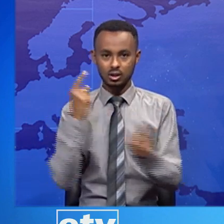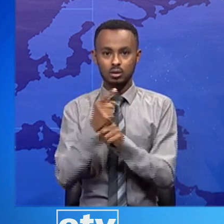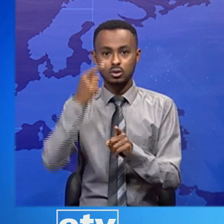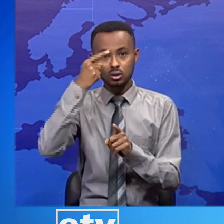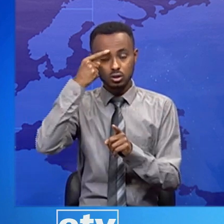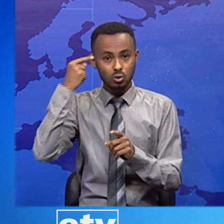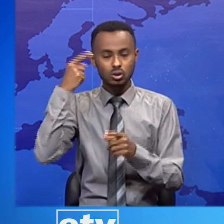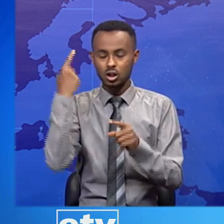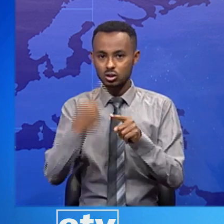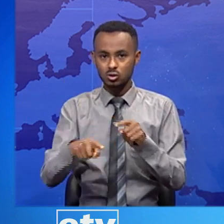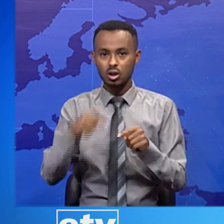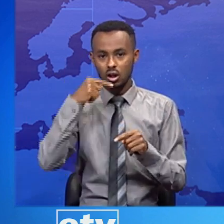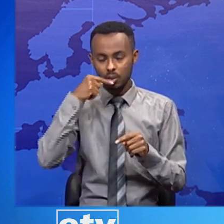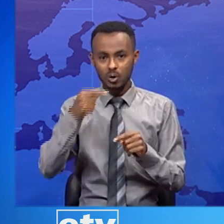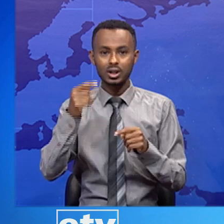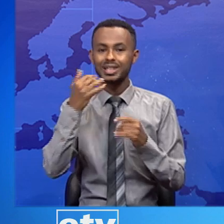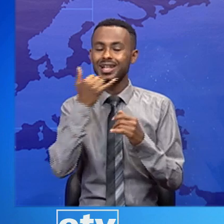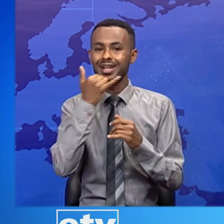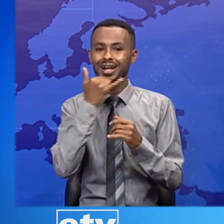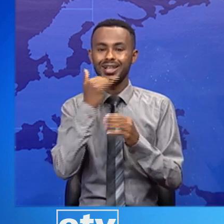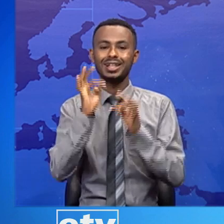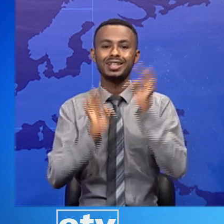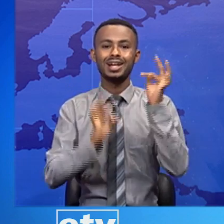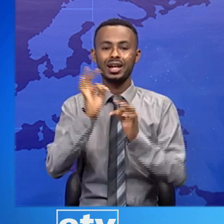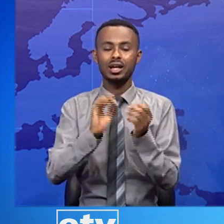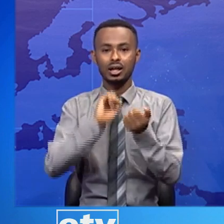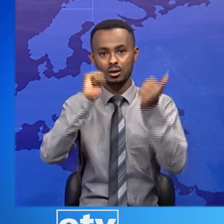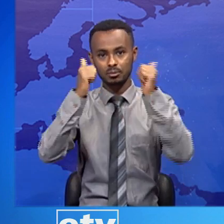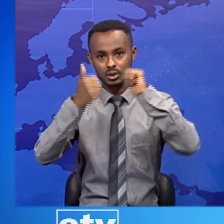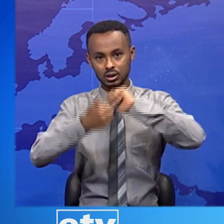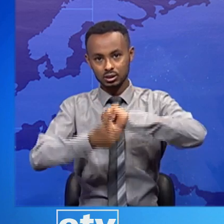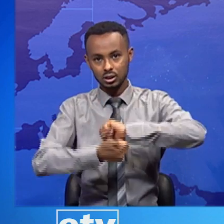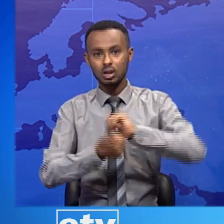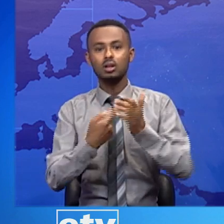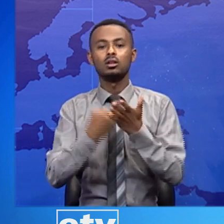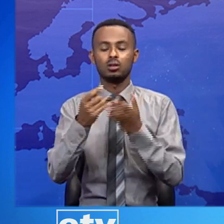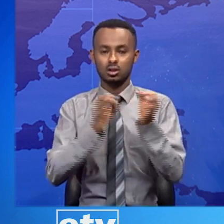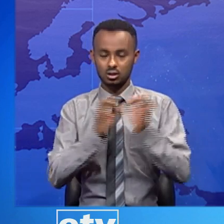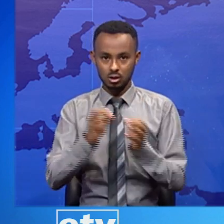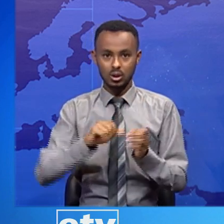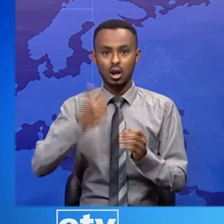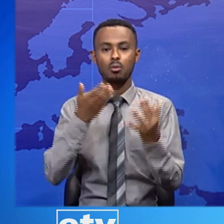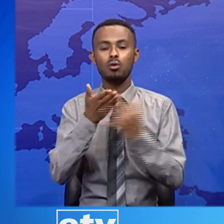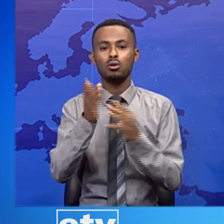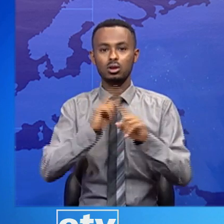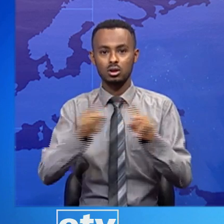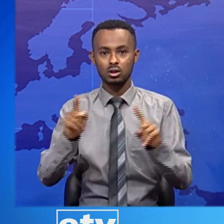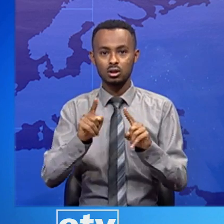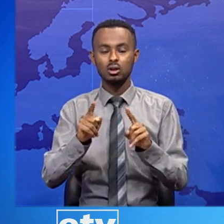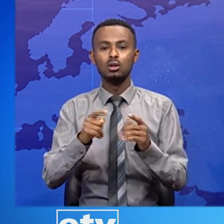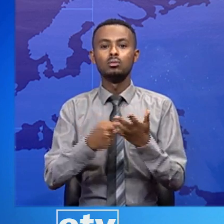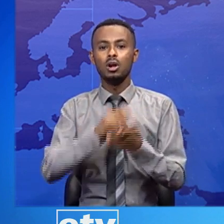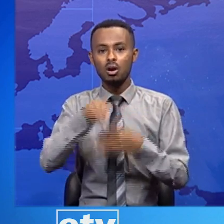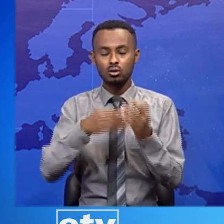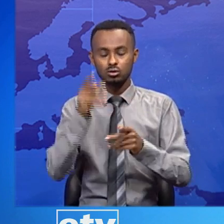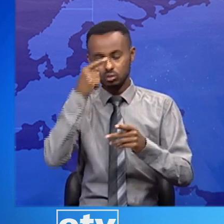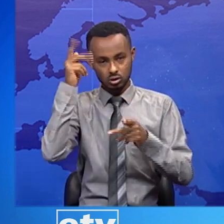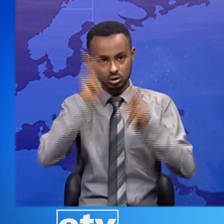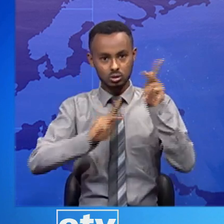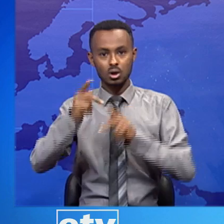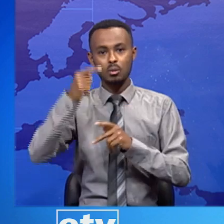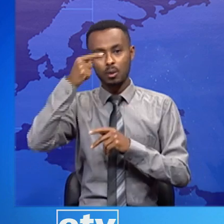ጥቆች ያረግጥን ጥቆች የሚለው የተሳሳተ የሚለው የተሳሳተ እንደ ነበር ይገዘጻል እንደ ነበር በሌላ ጻል ግን መላው ኩልስ መላው